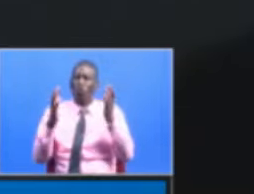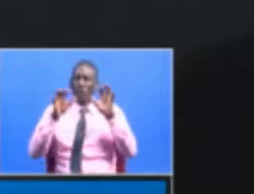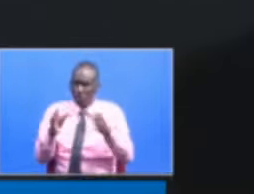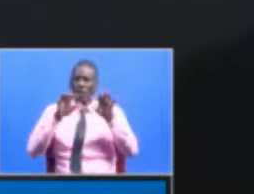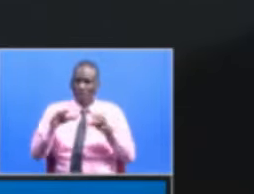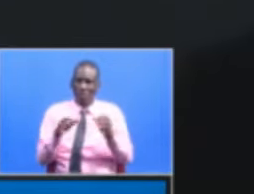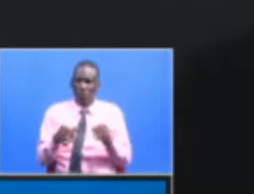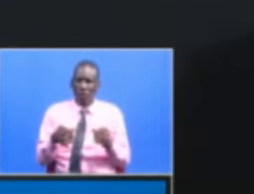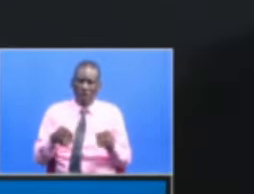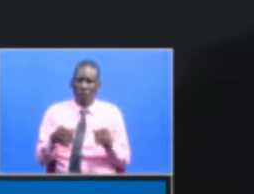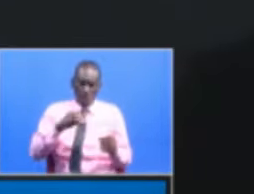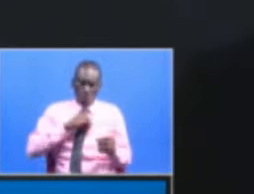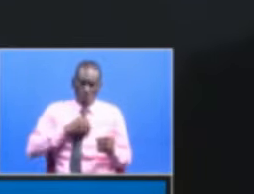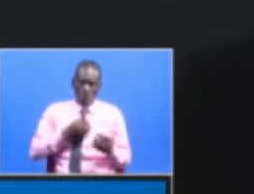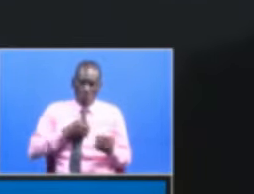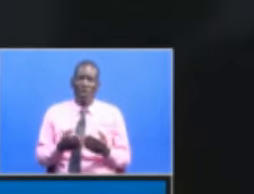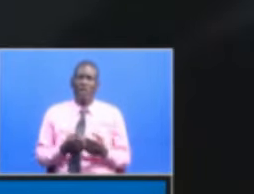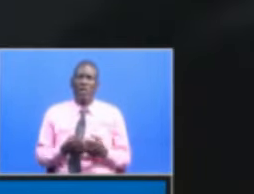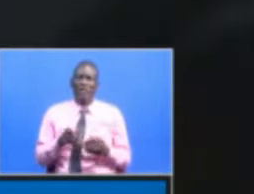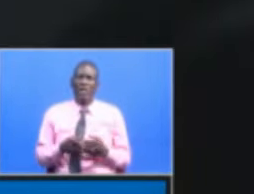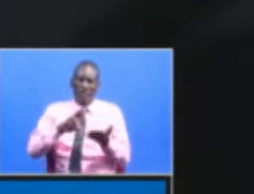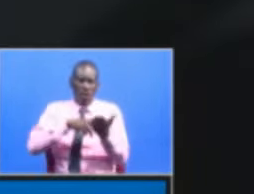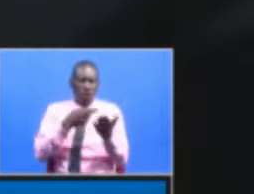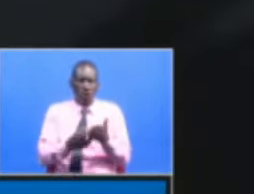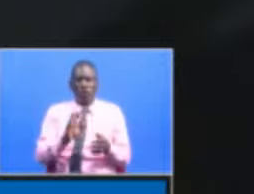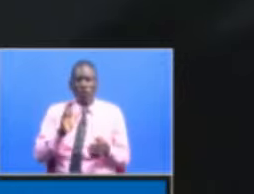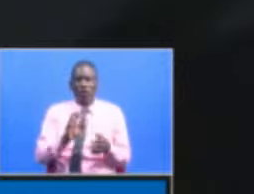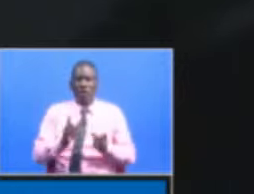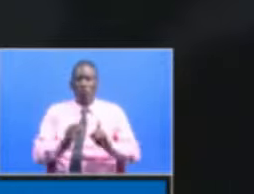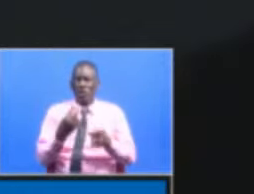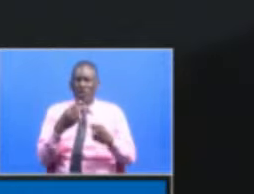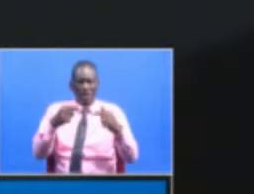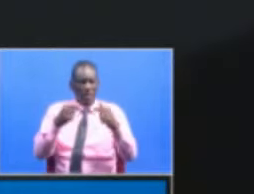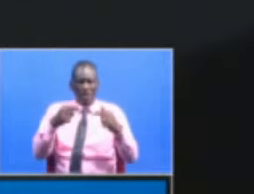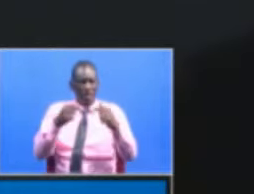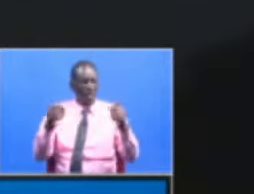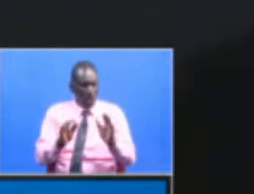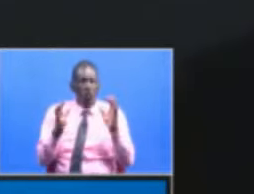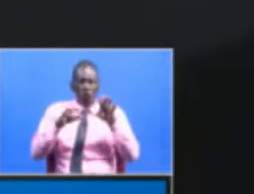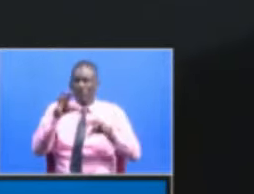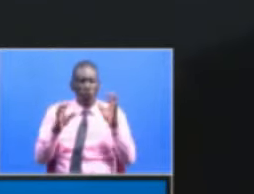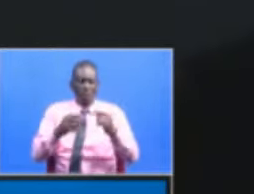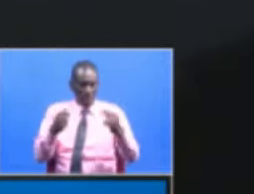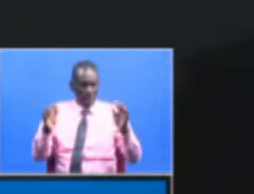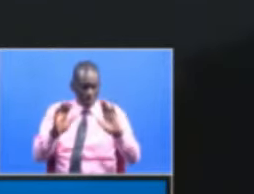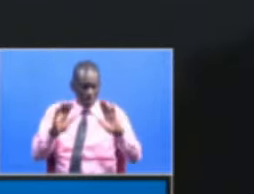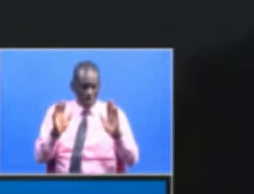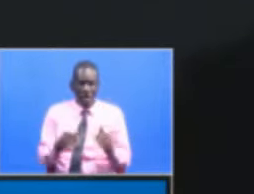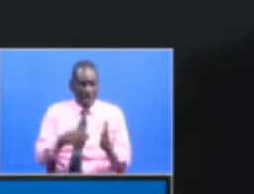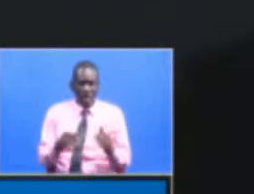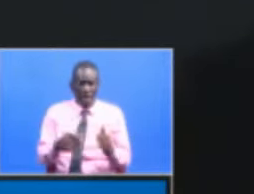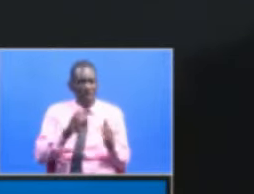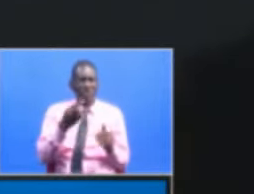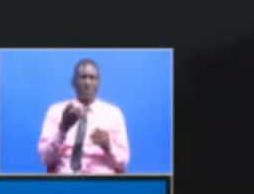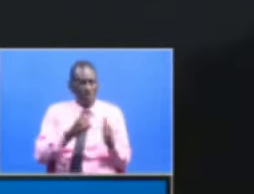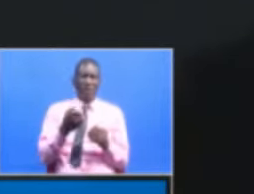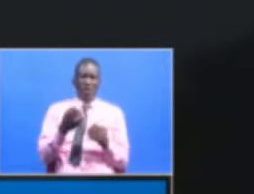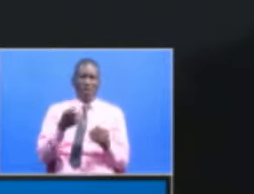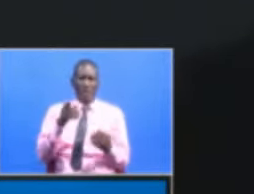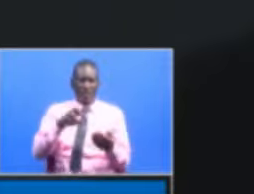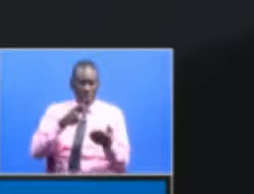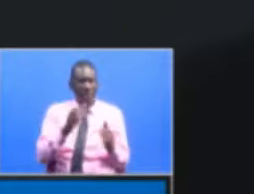assets ni rasilimali ya Kenya tusione na adui kwanza hiyo ni kitu muhimu ambaye nawahimiza kwanza hii ni resource